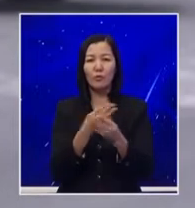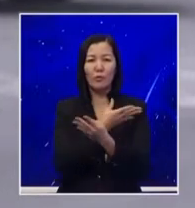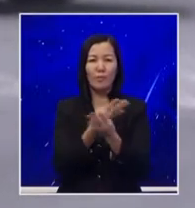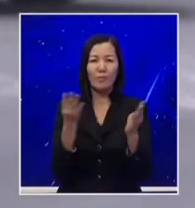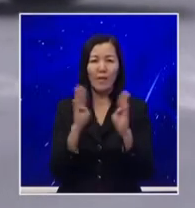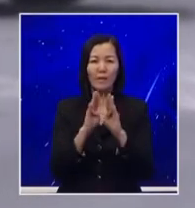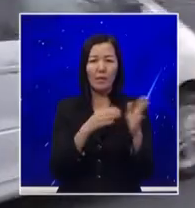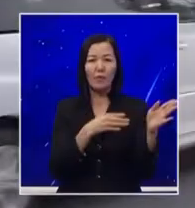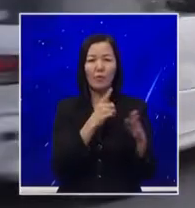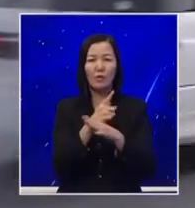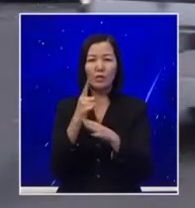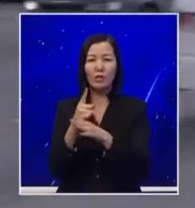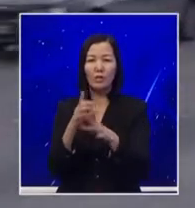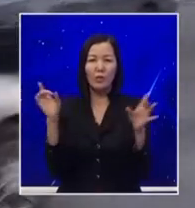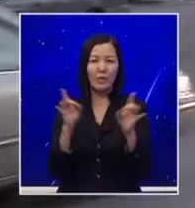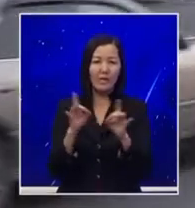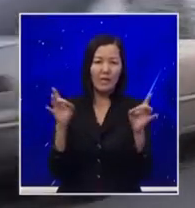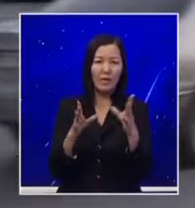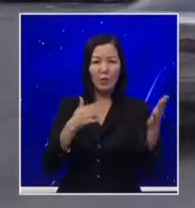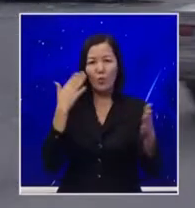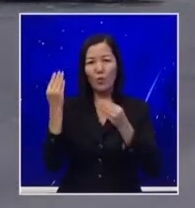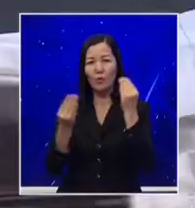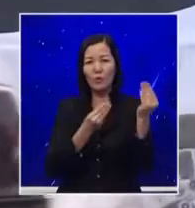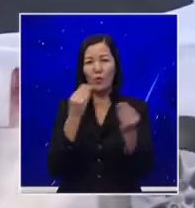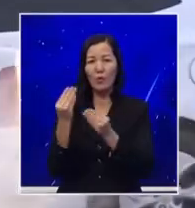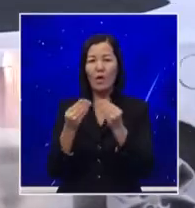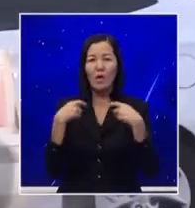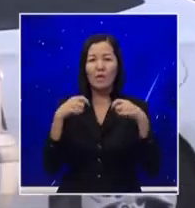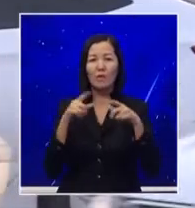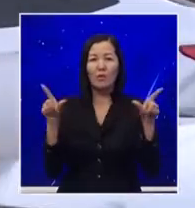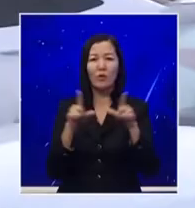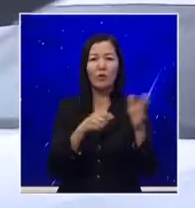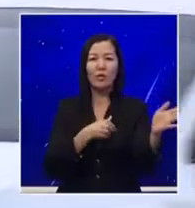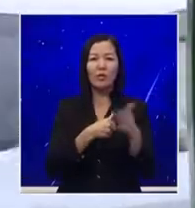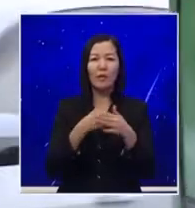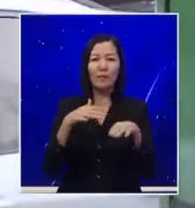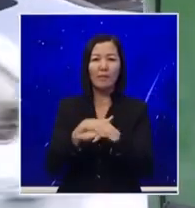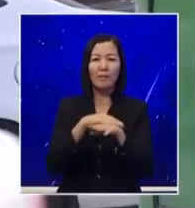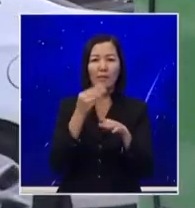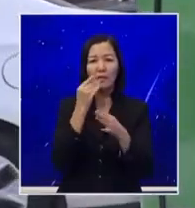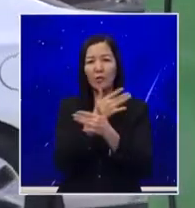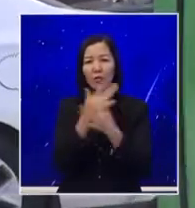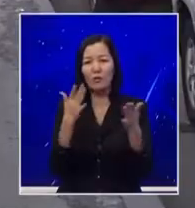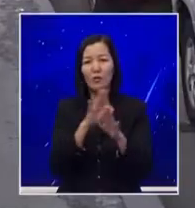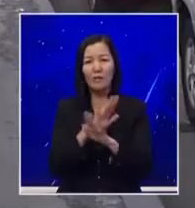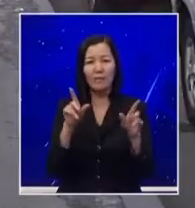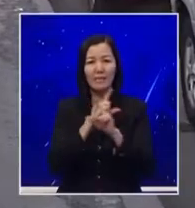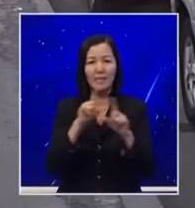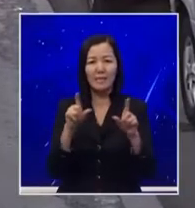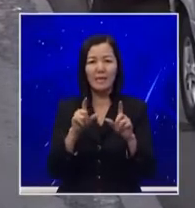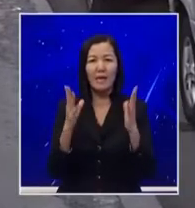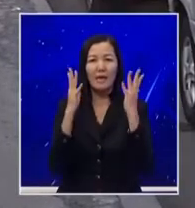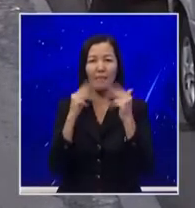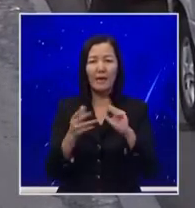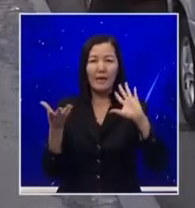енгізіледі. Мейрамханалар мен дәмханалар, ойын-сауық орталықтары, сауда үйлері, жабық базарлар, азық-түлік және азық-түлік емес нысандар